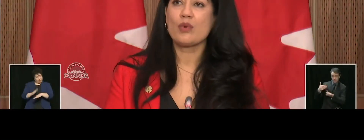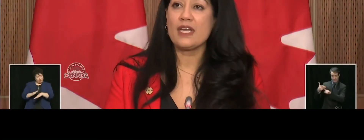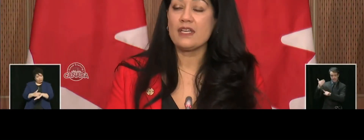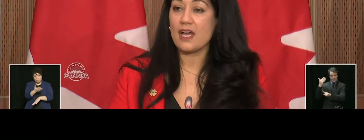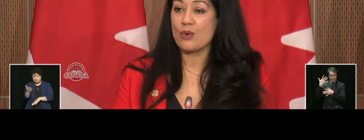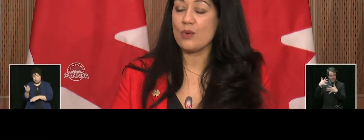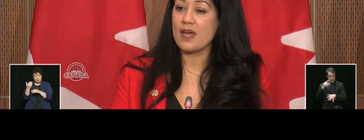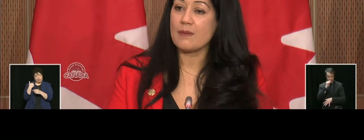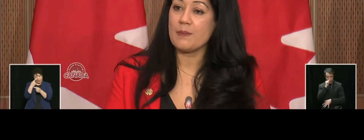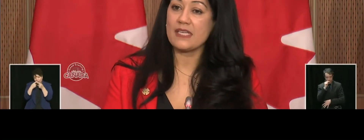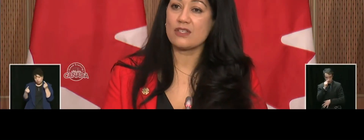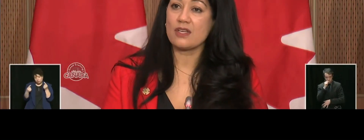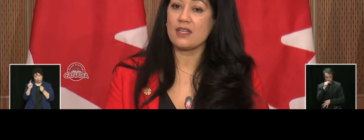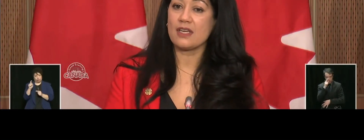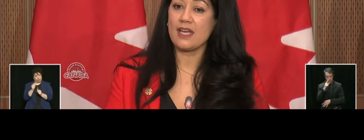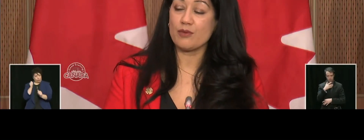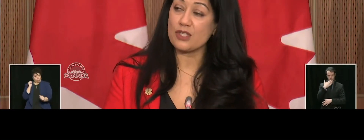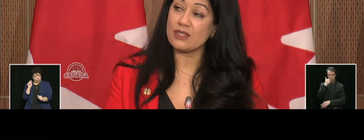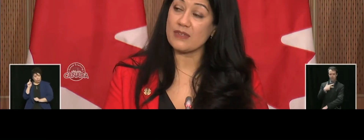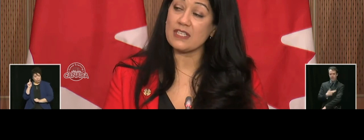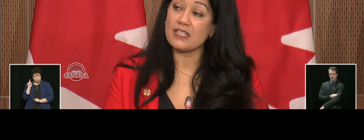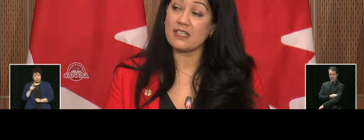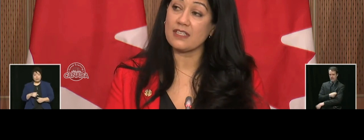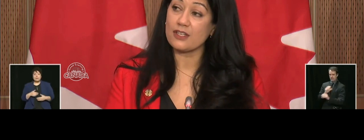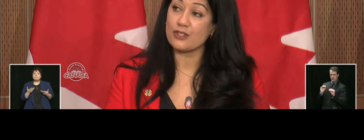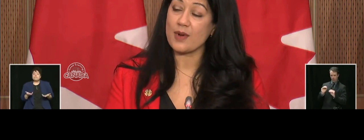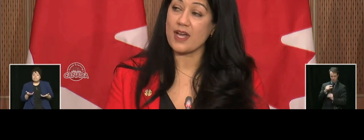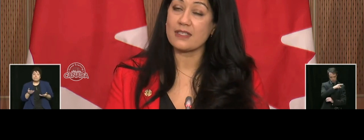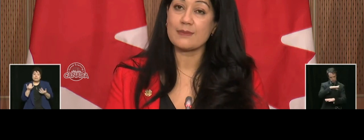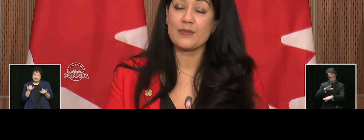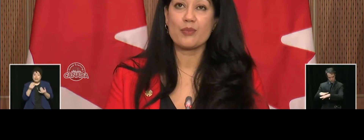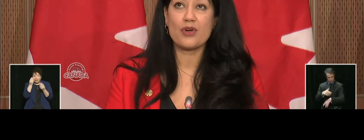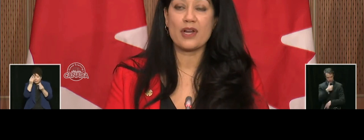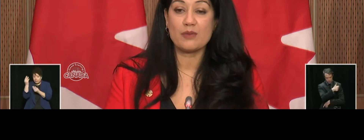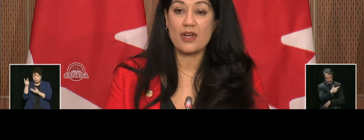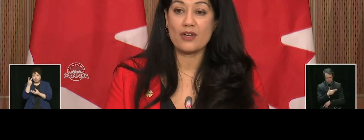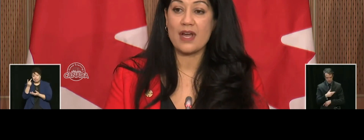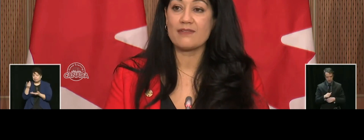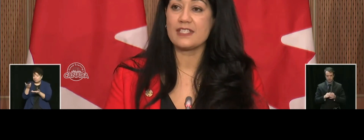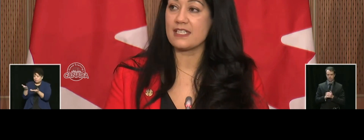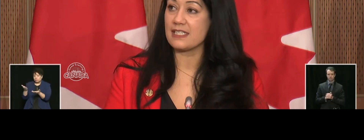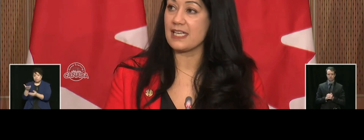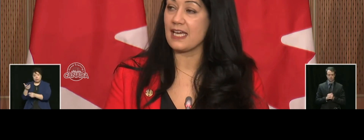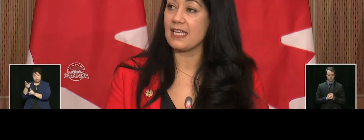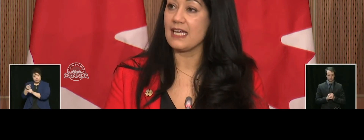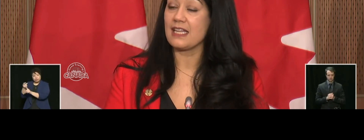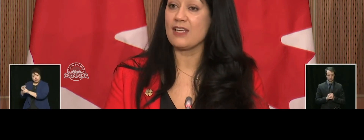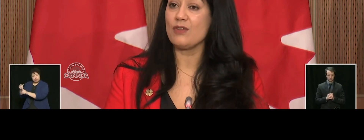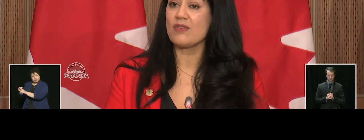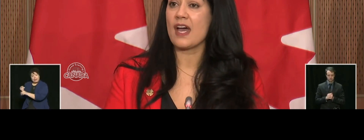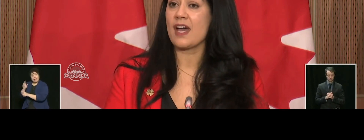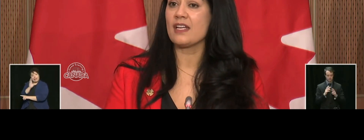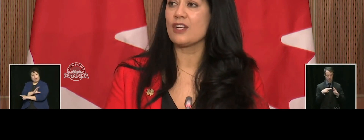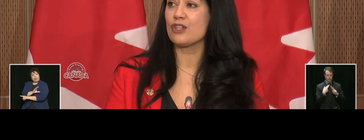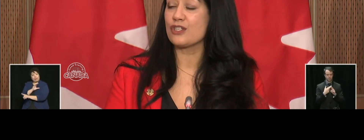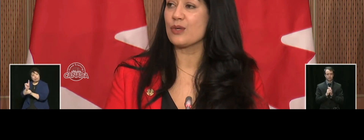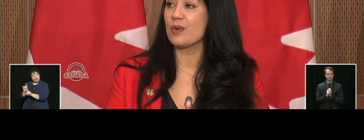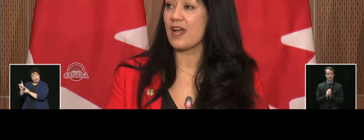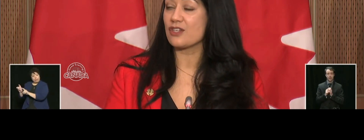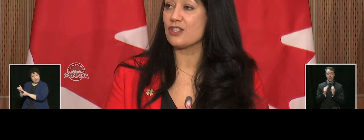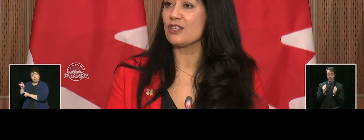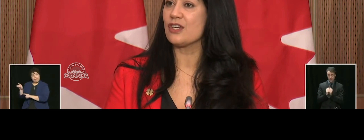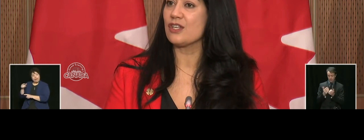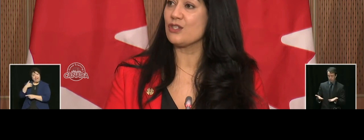So right now, based on the information that we've seen in the clinical trials, the product monograph does say that if you've had an